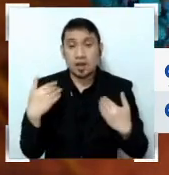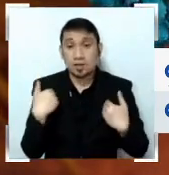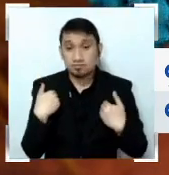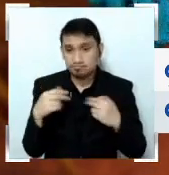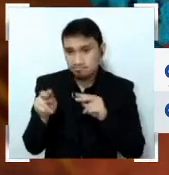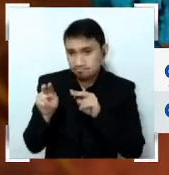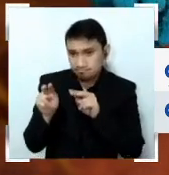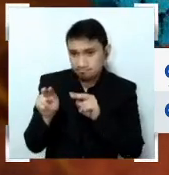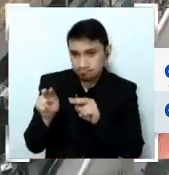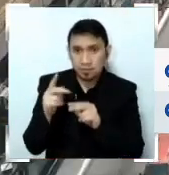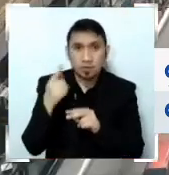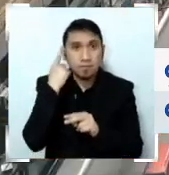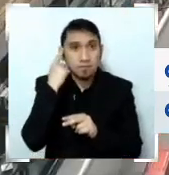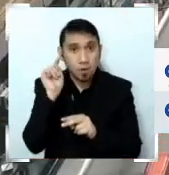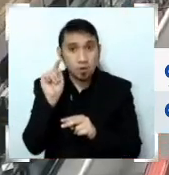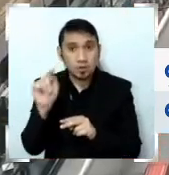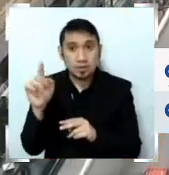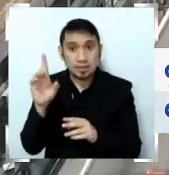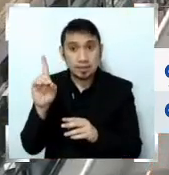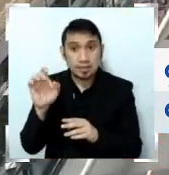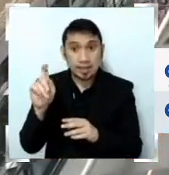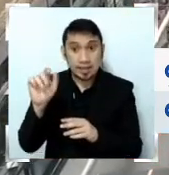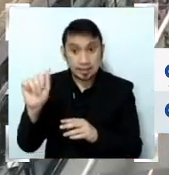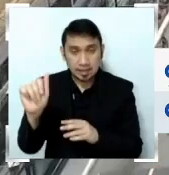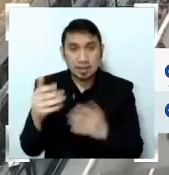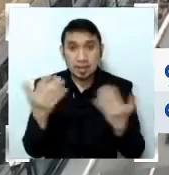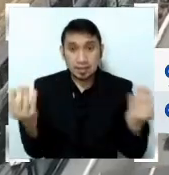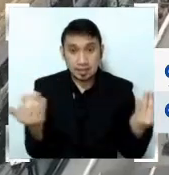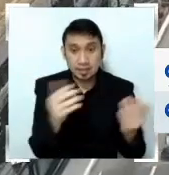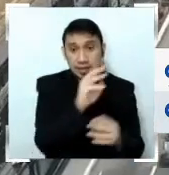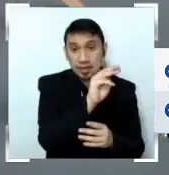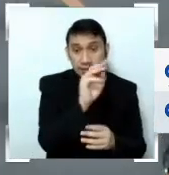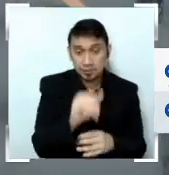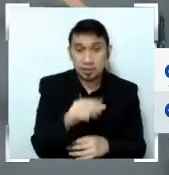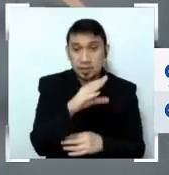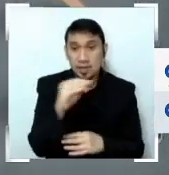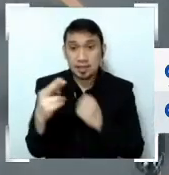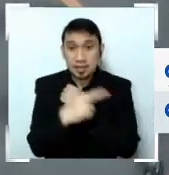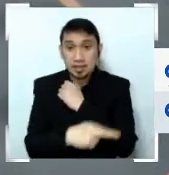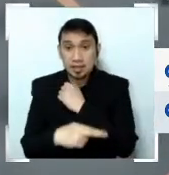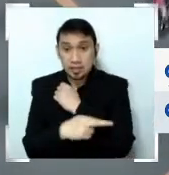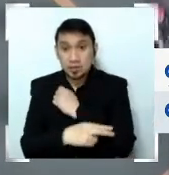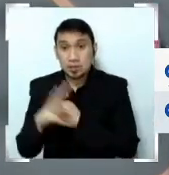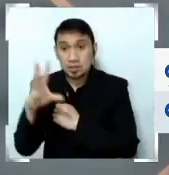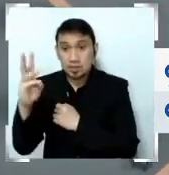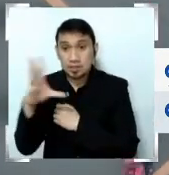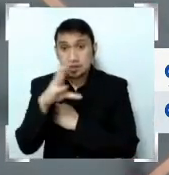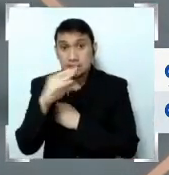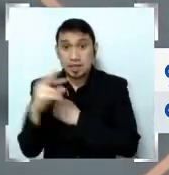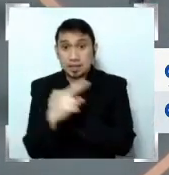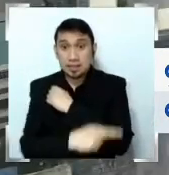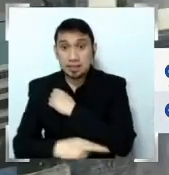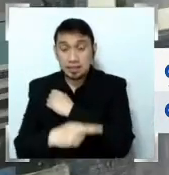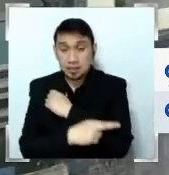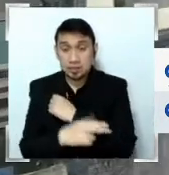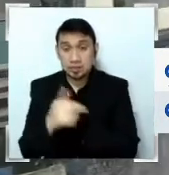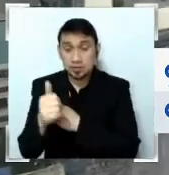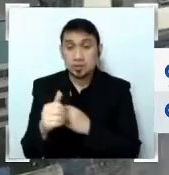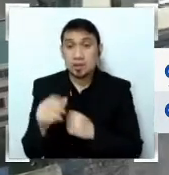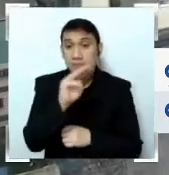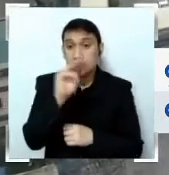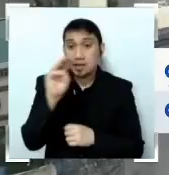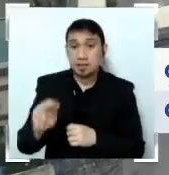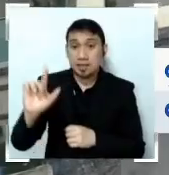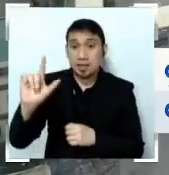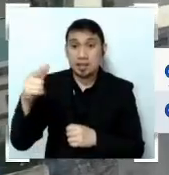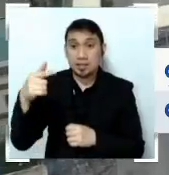Delta variant cases. Meron sa Metro Manila, Region 6 at Region 10. Ang Manila LGU, 36 na